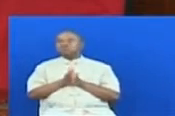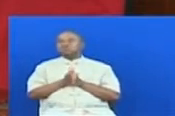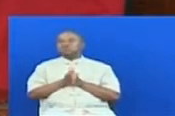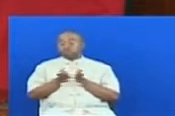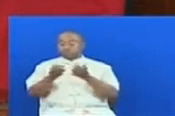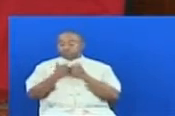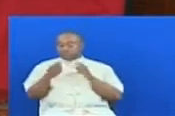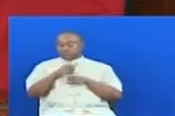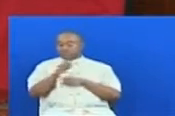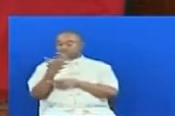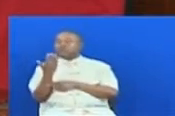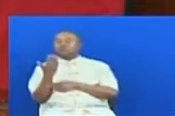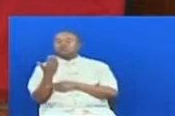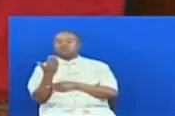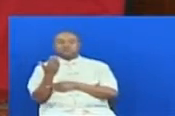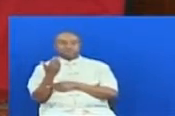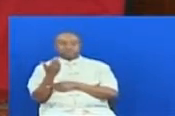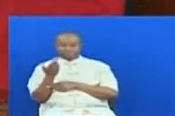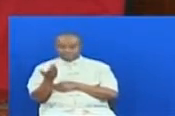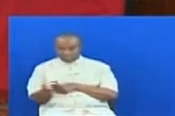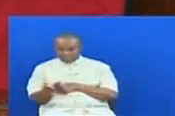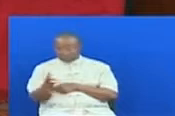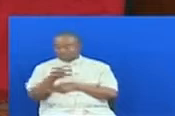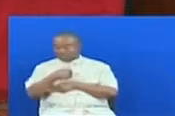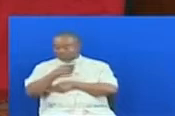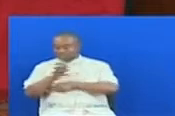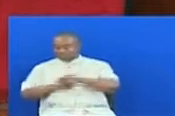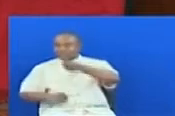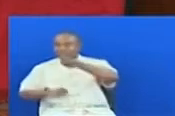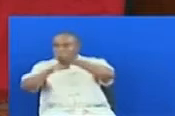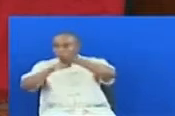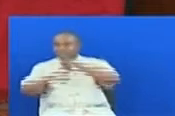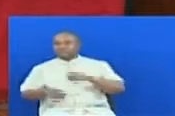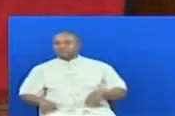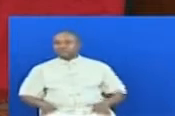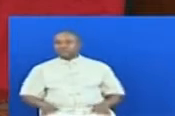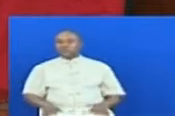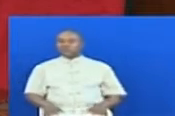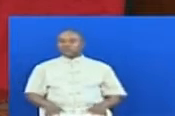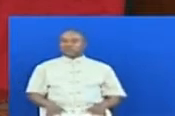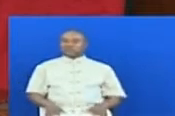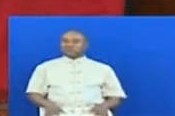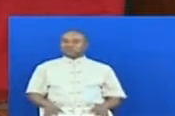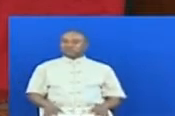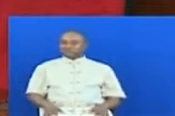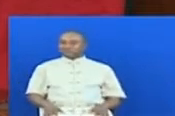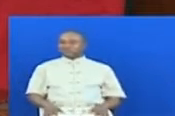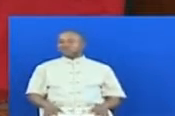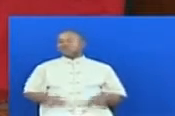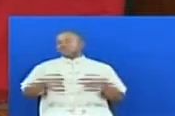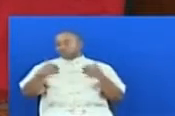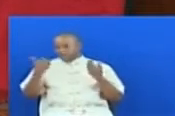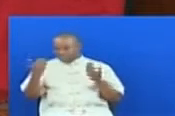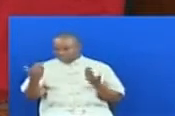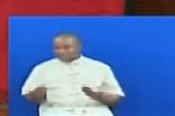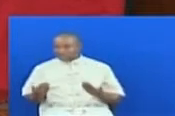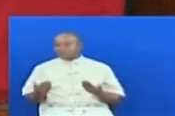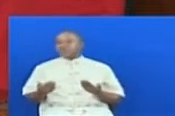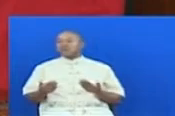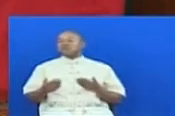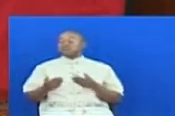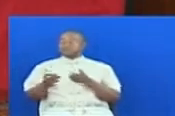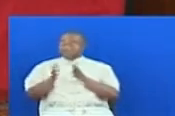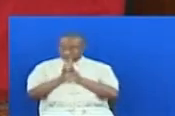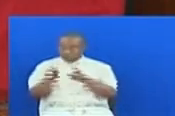dakika 5 yaweza kuchangia hotuba hii, na naiunga mkono 100%. Baada ya kusema hayo, nakushukuru sana Mheshimiwa Naibu Spika kwa kunipa nafasi